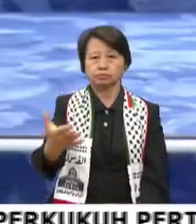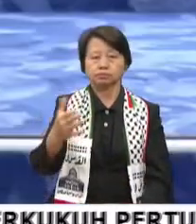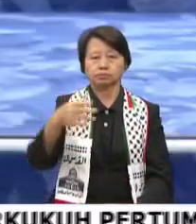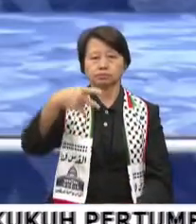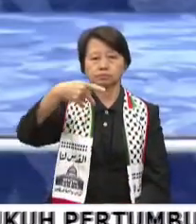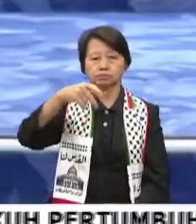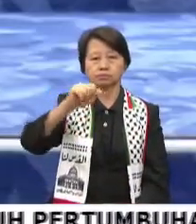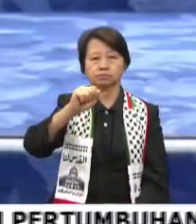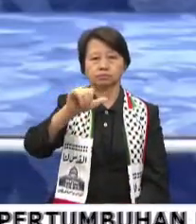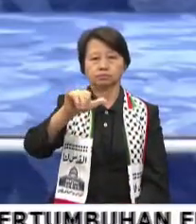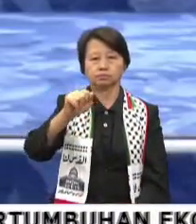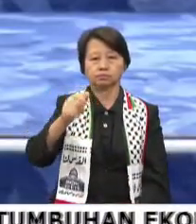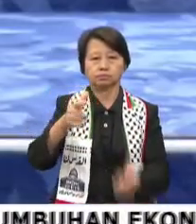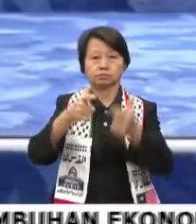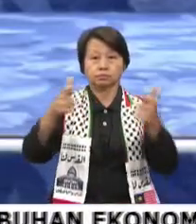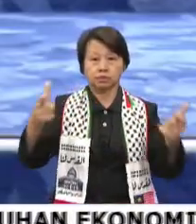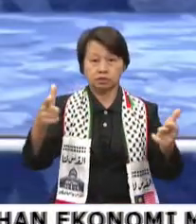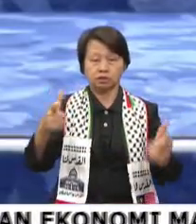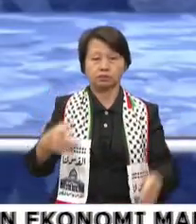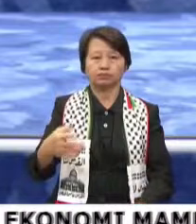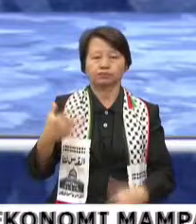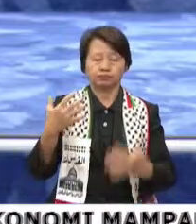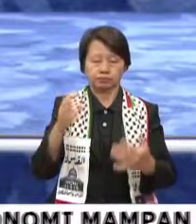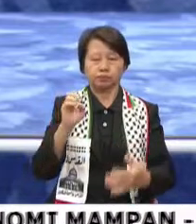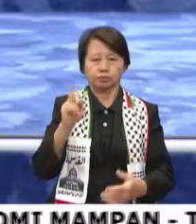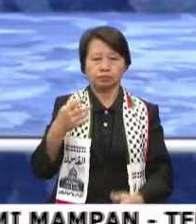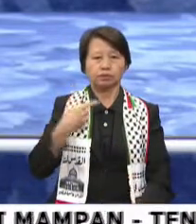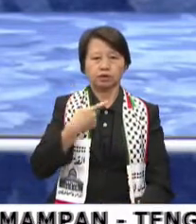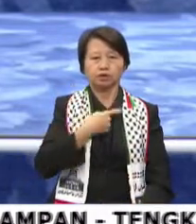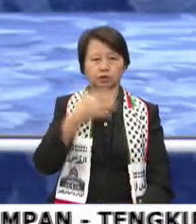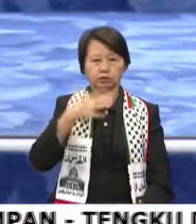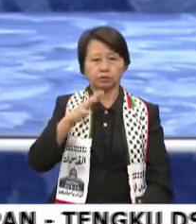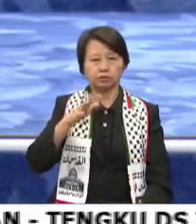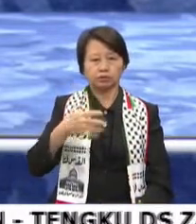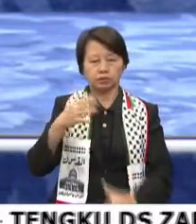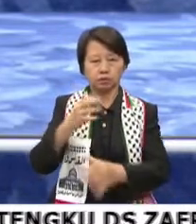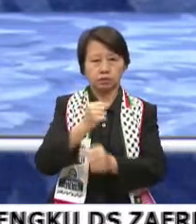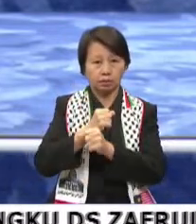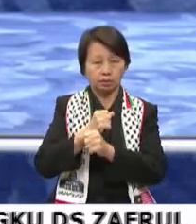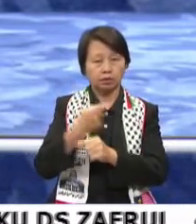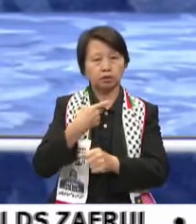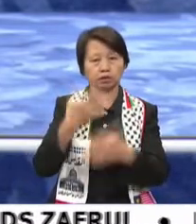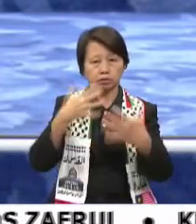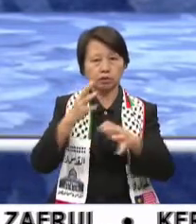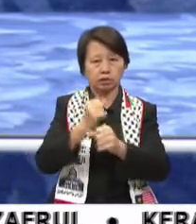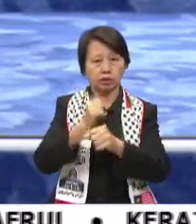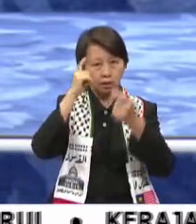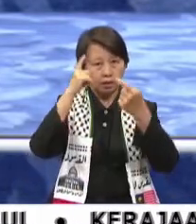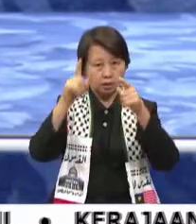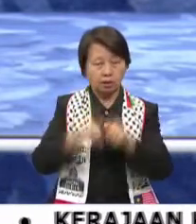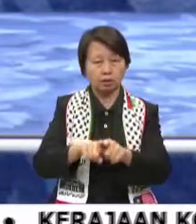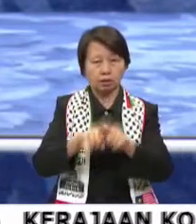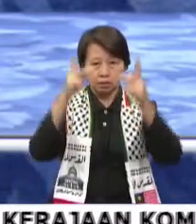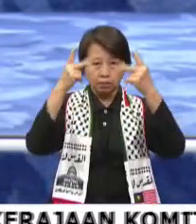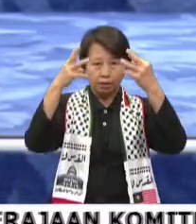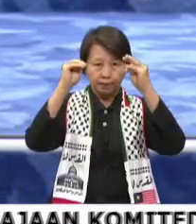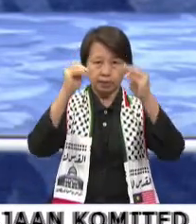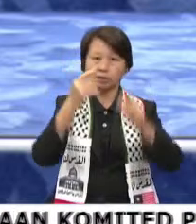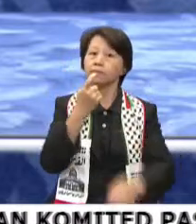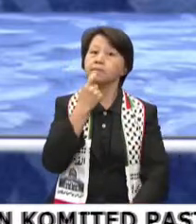besar kita telah pun pun hubungi bukan hubungi dan mendapat persetujuan dari Perdana Menteri